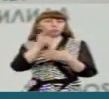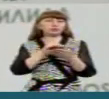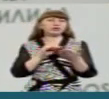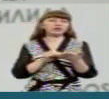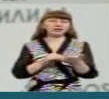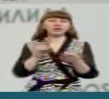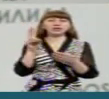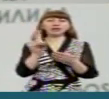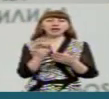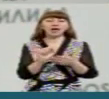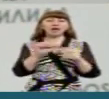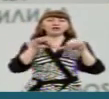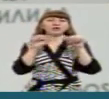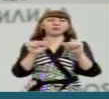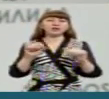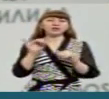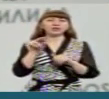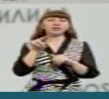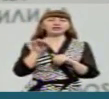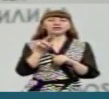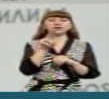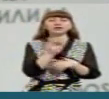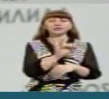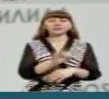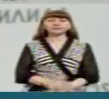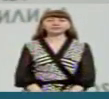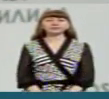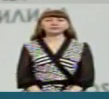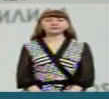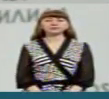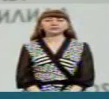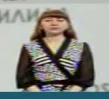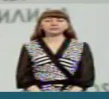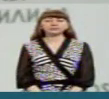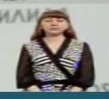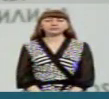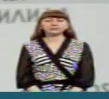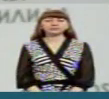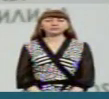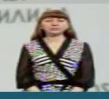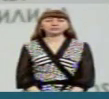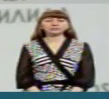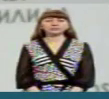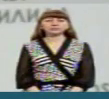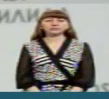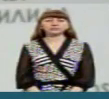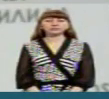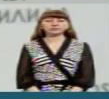ол осы негізгі шарттарына тоқталатын болсақ, біріншіден жаңағы өтініш берген